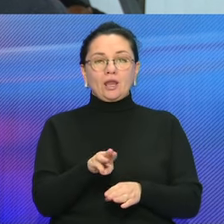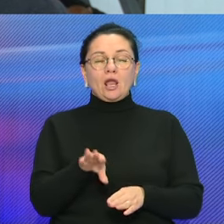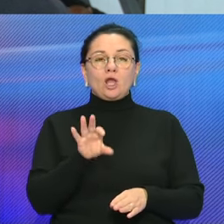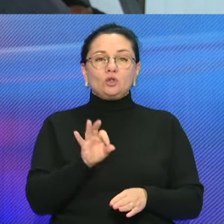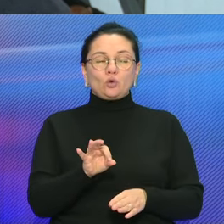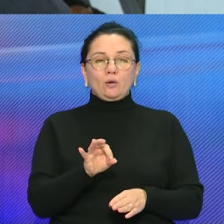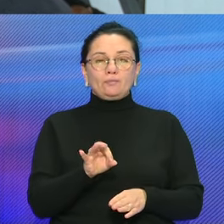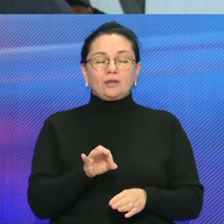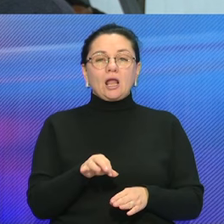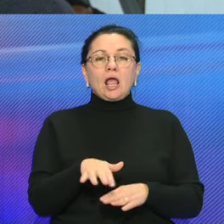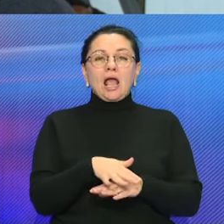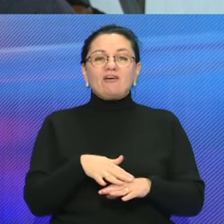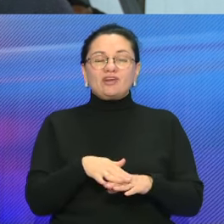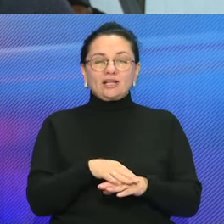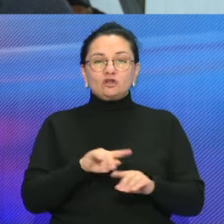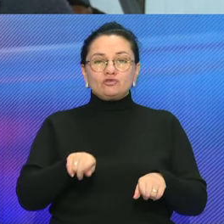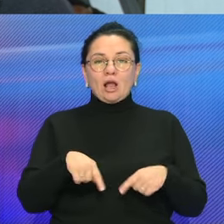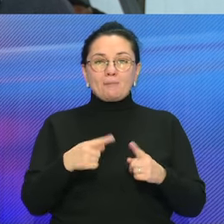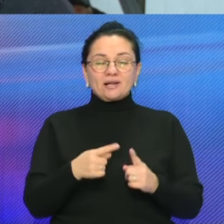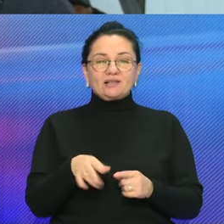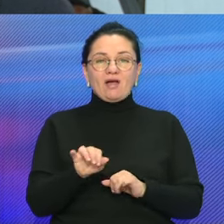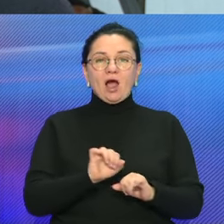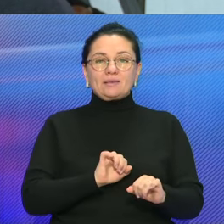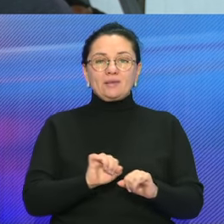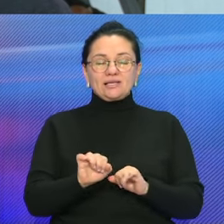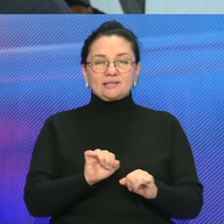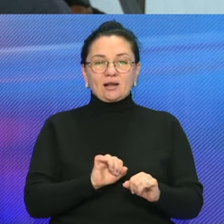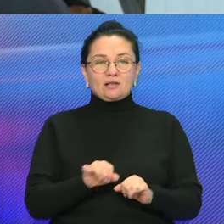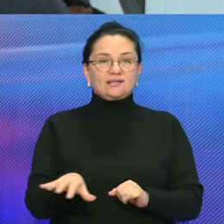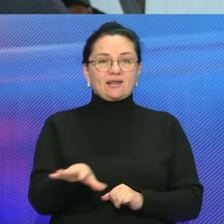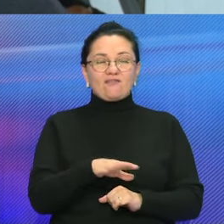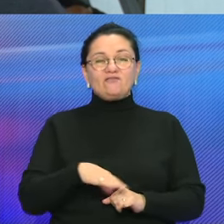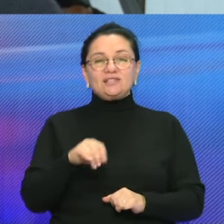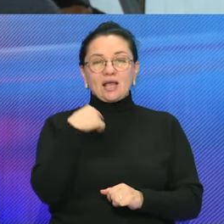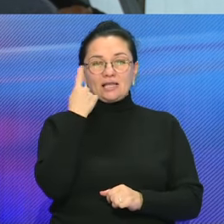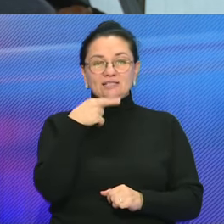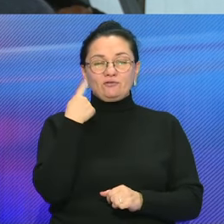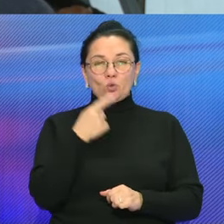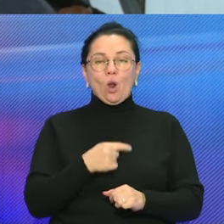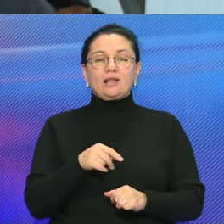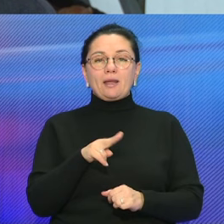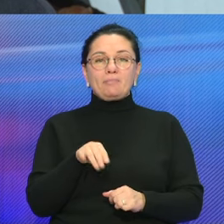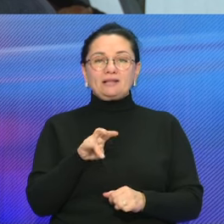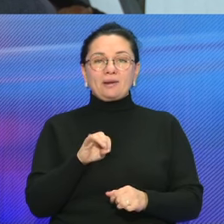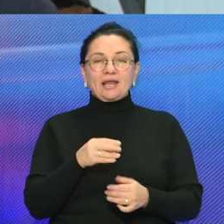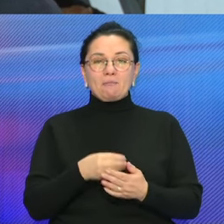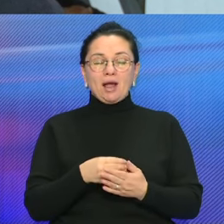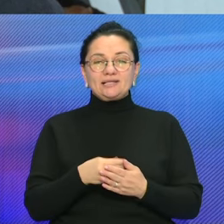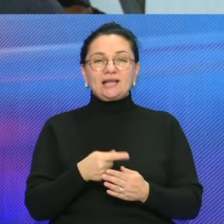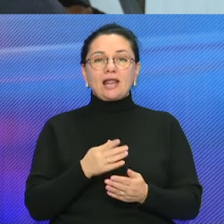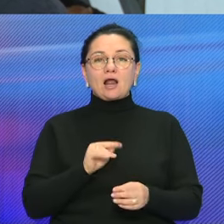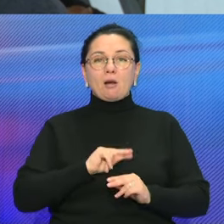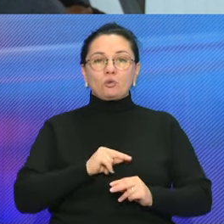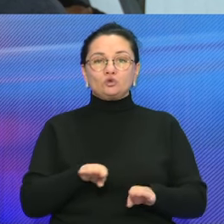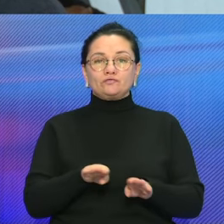в рыночных образованиях администрации всех индивидуальных предпринимателей, работающих в этом направлении,